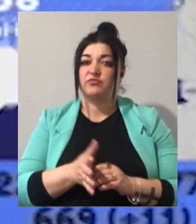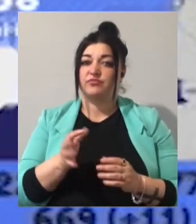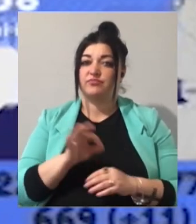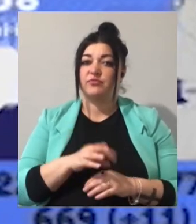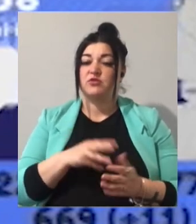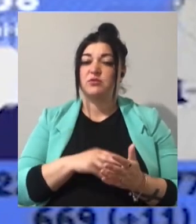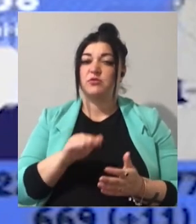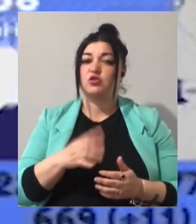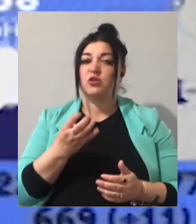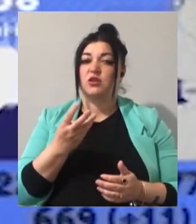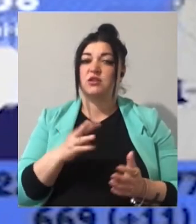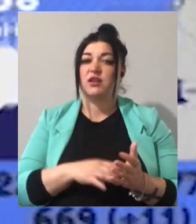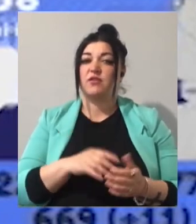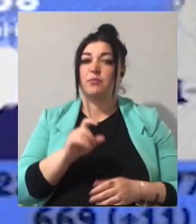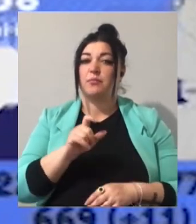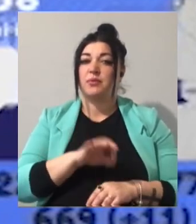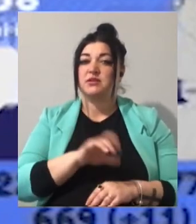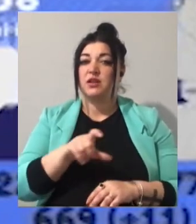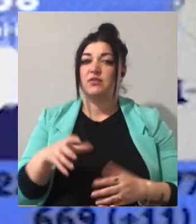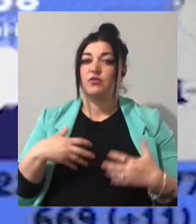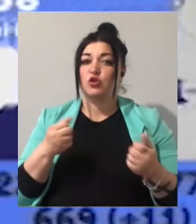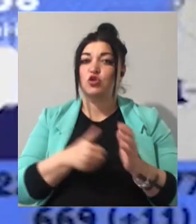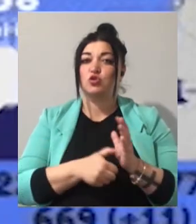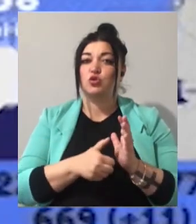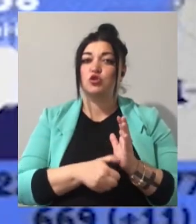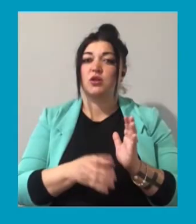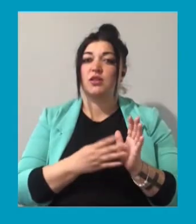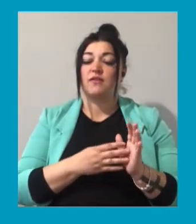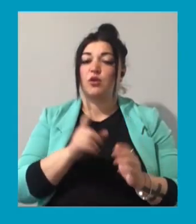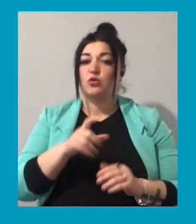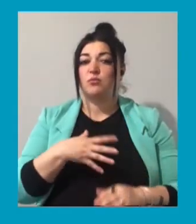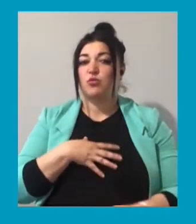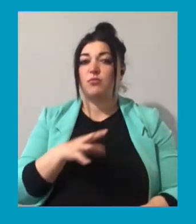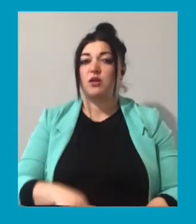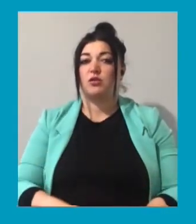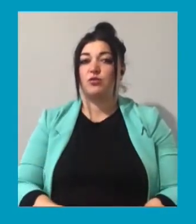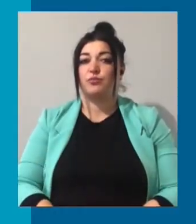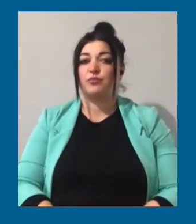8439 пацієнтів одужали, 669 людей померло.